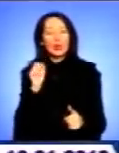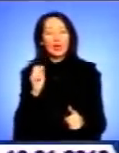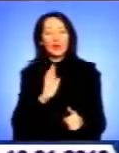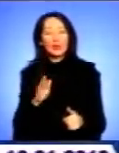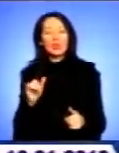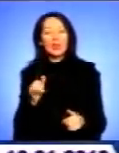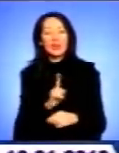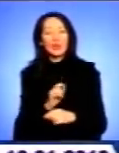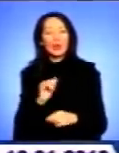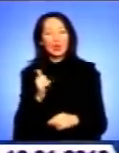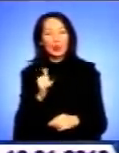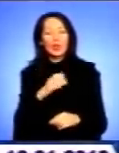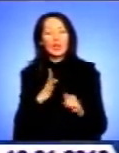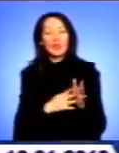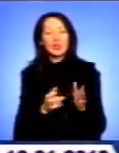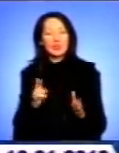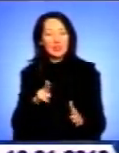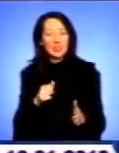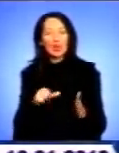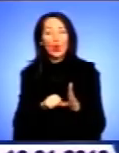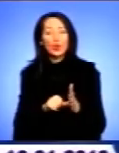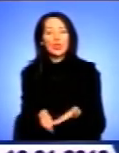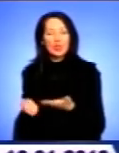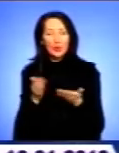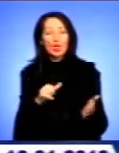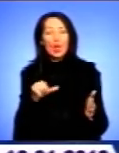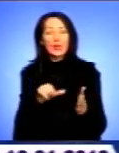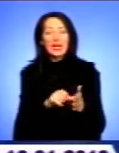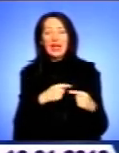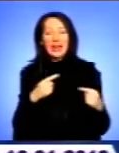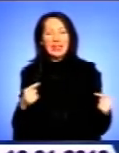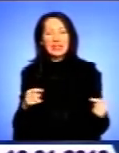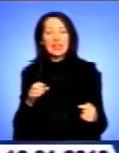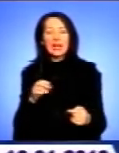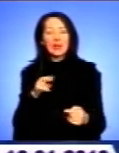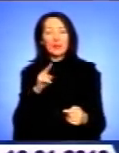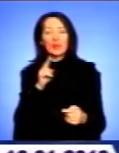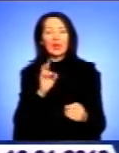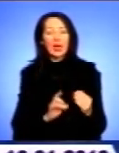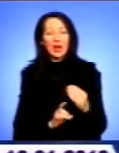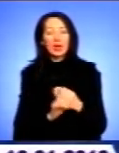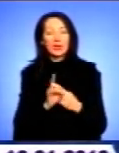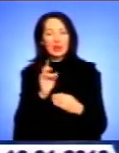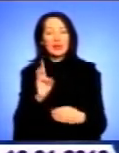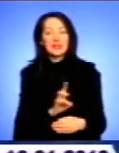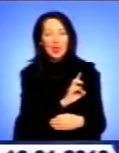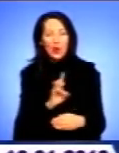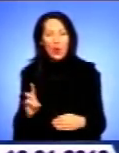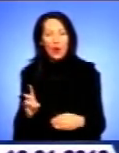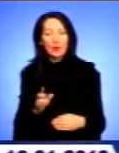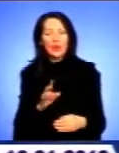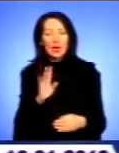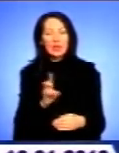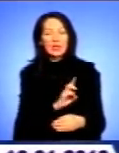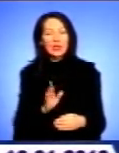суботу 19 січня. До участі запрошено представників різних єпархіальних управлінь. Водосвяття відбуватиметься біля